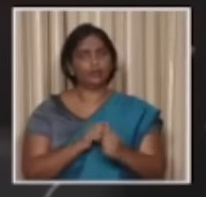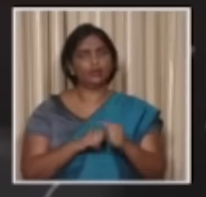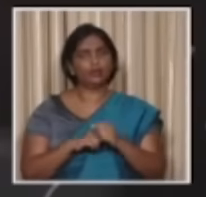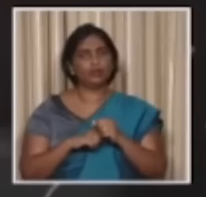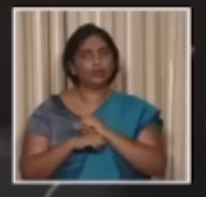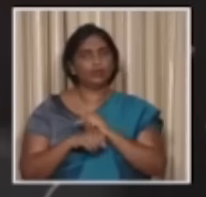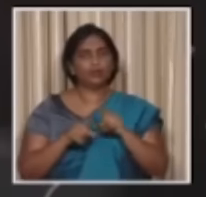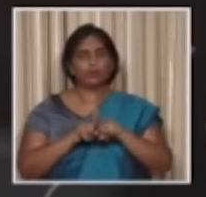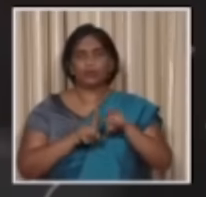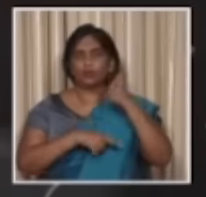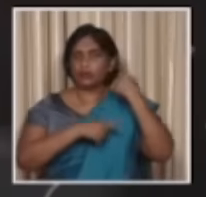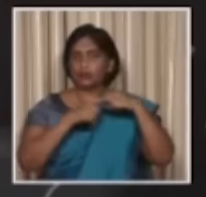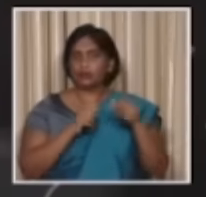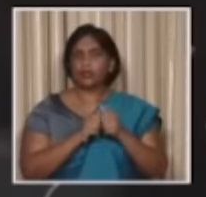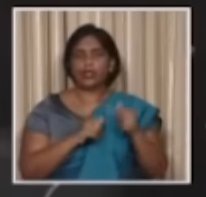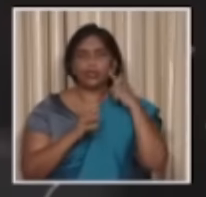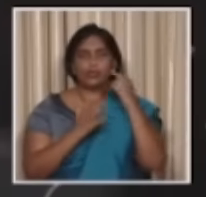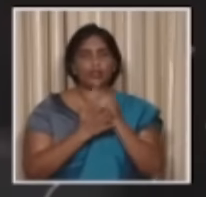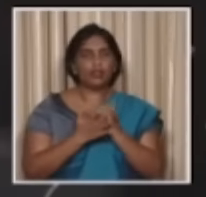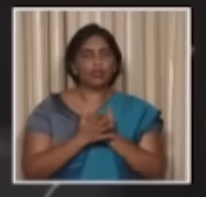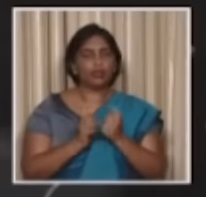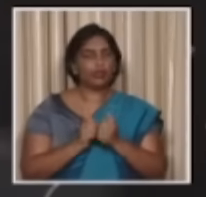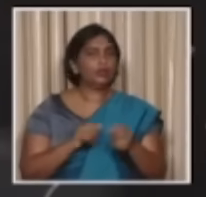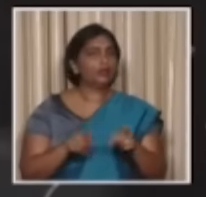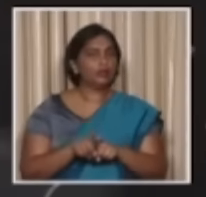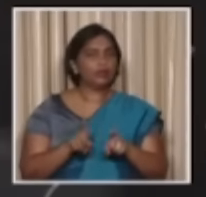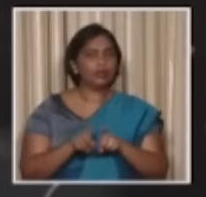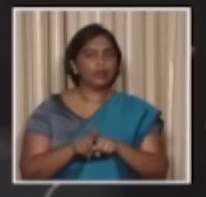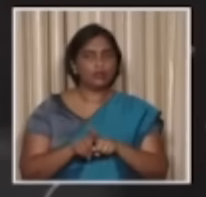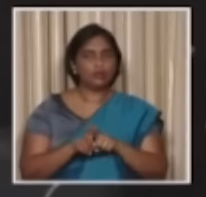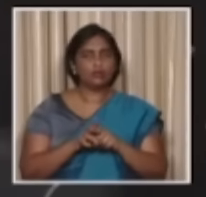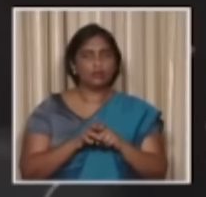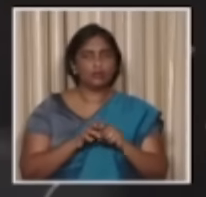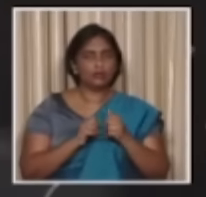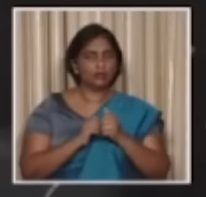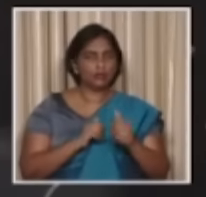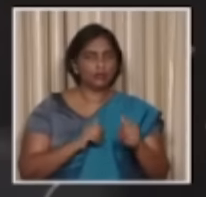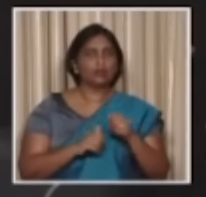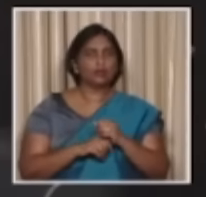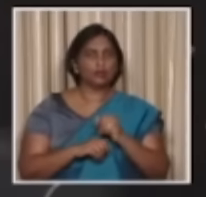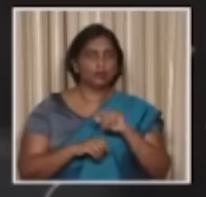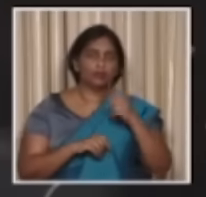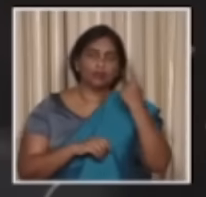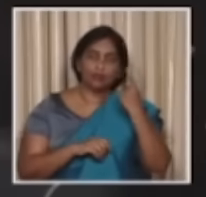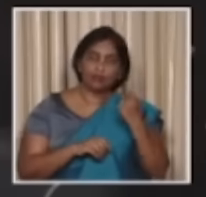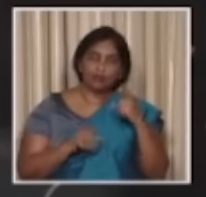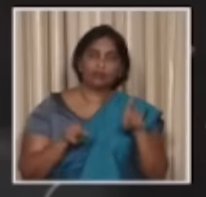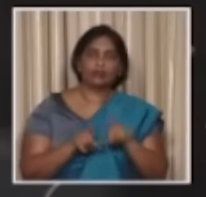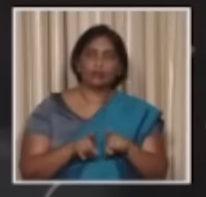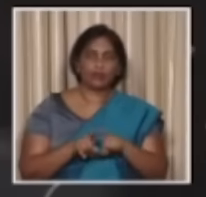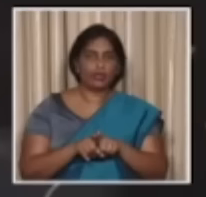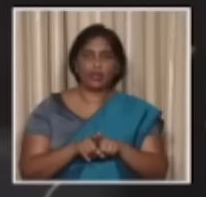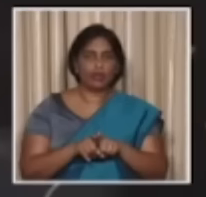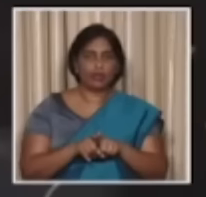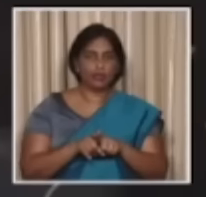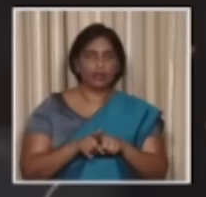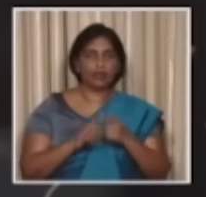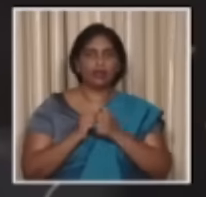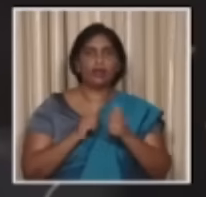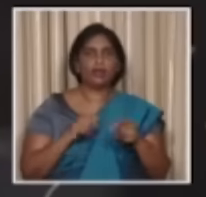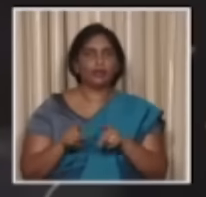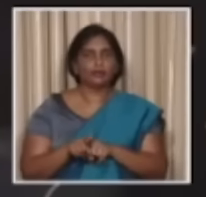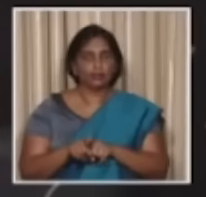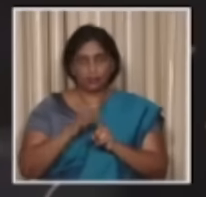ඒගොල්ලෝ ලියකියවිලි හදනවා කියලා රට ඇරලා යන්න මීට අමතරව 1000ක් පමණ වූ පුහුණුවට පිටරට